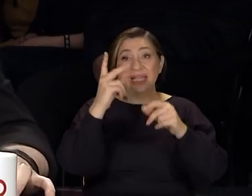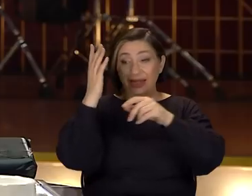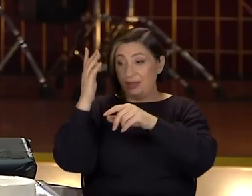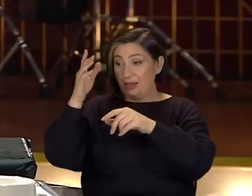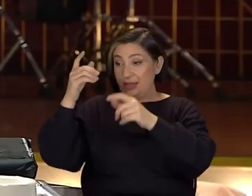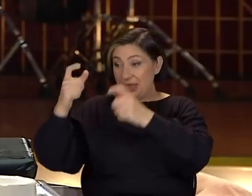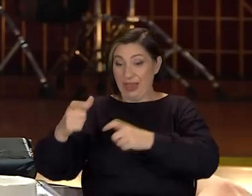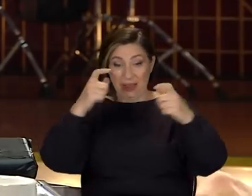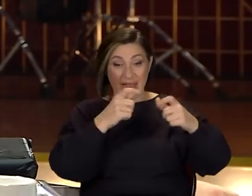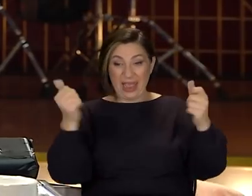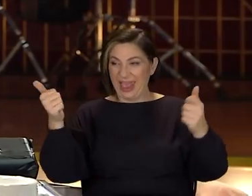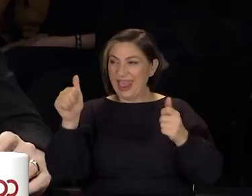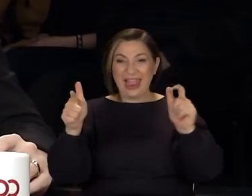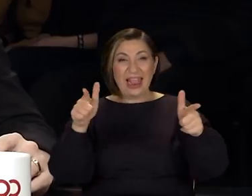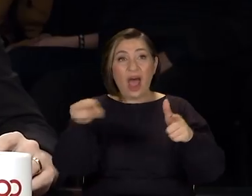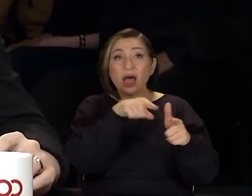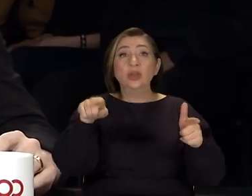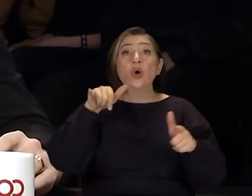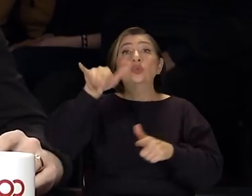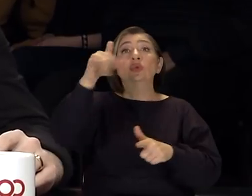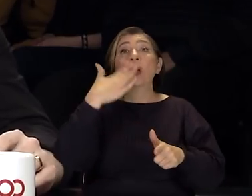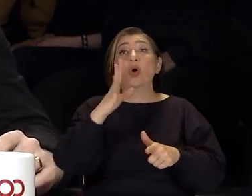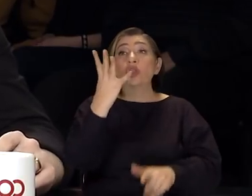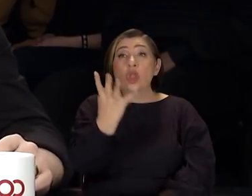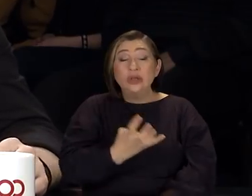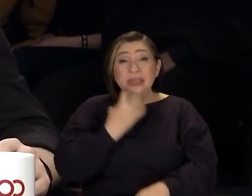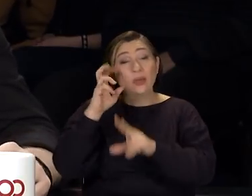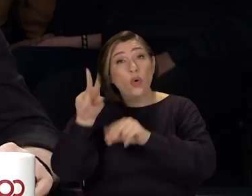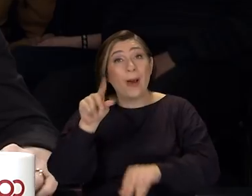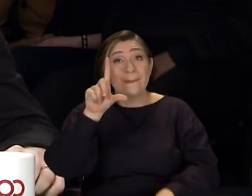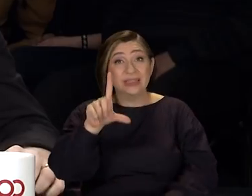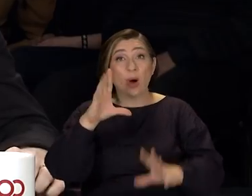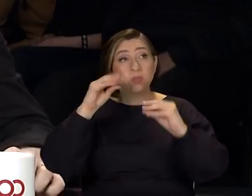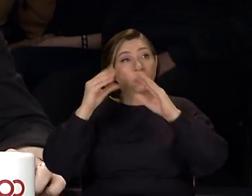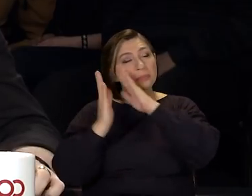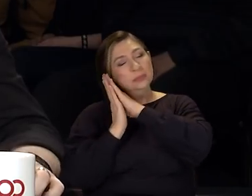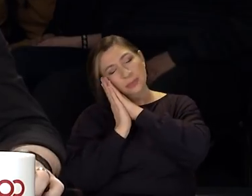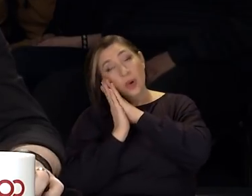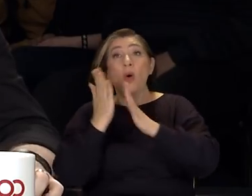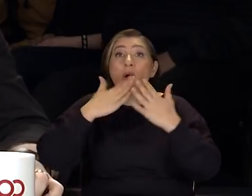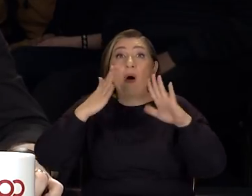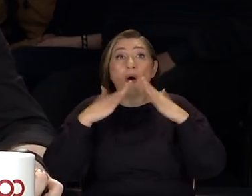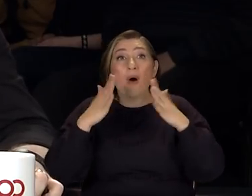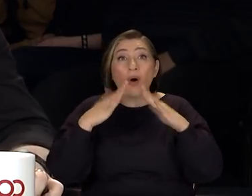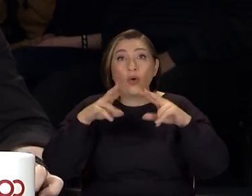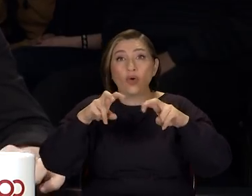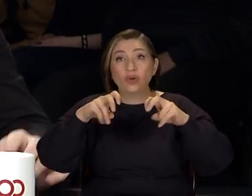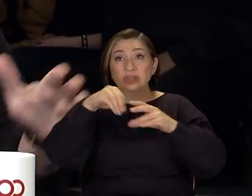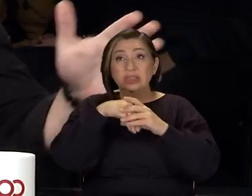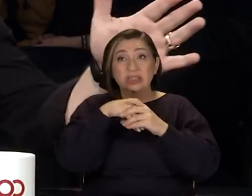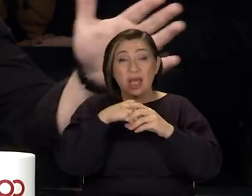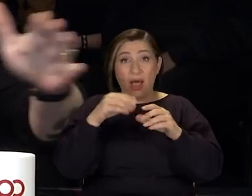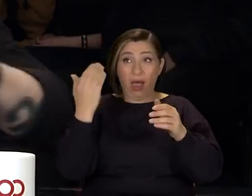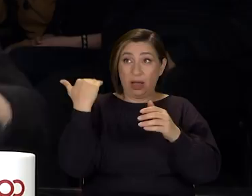arasında şey yok, uçak yok. Dört saat falan uyumam gerekiyor. Yastık da yok şeyde koltuklarda